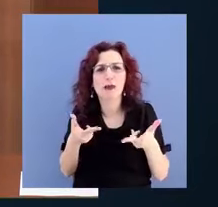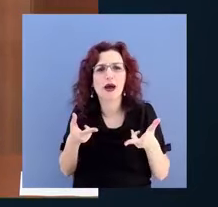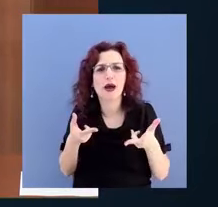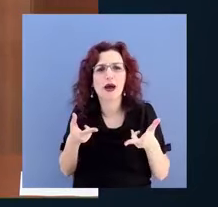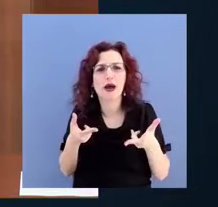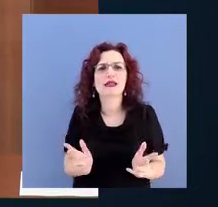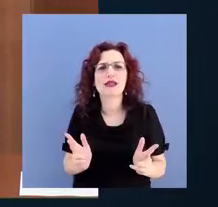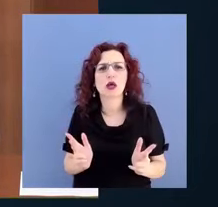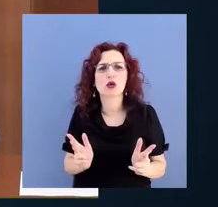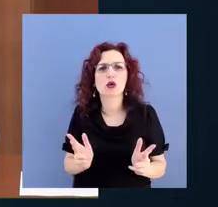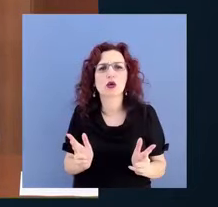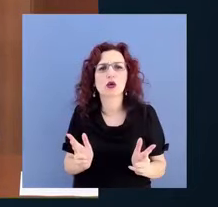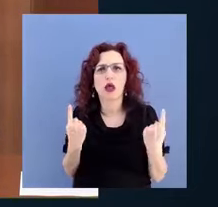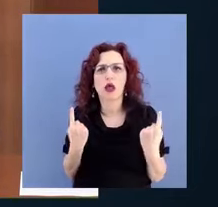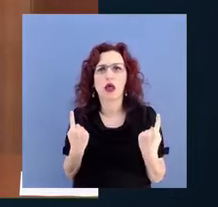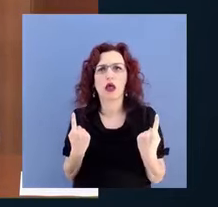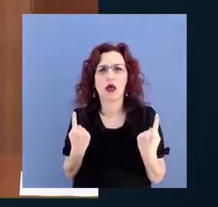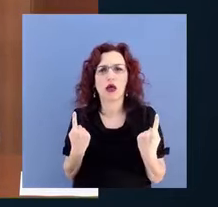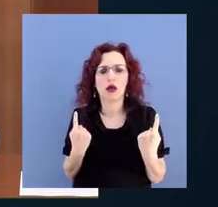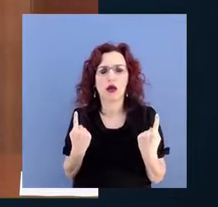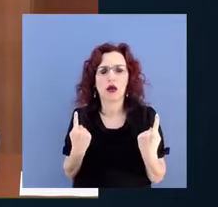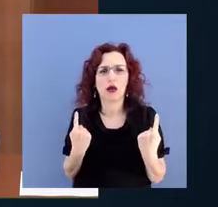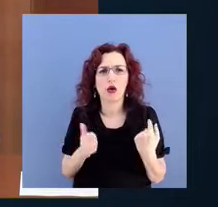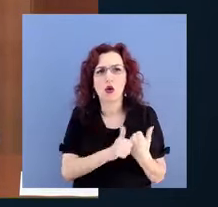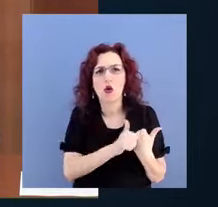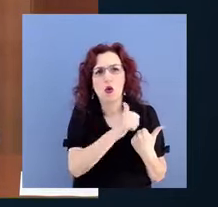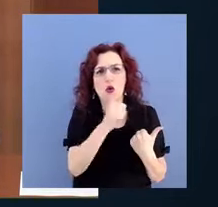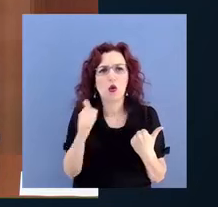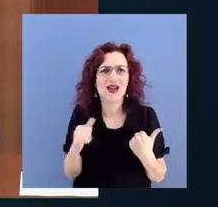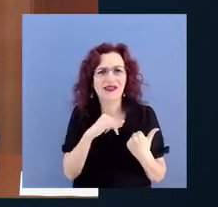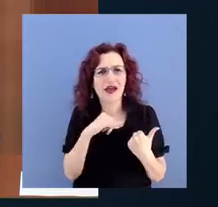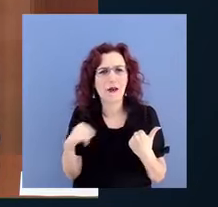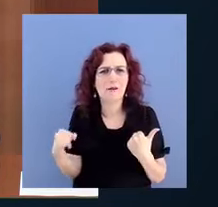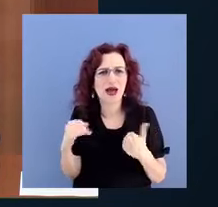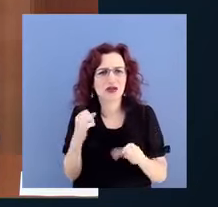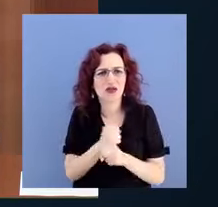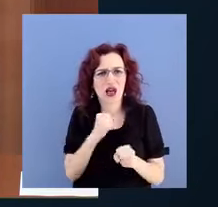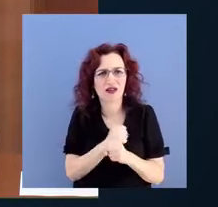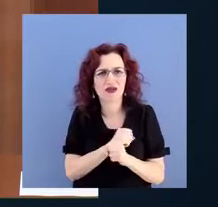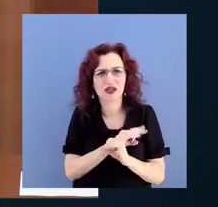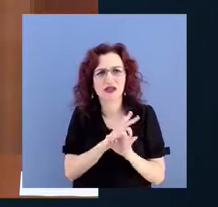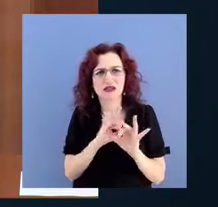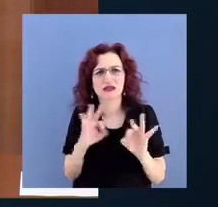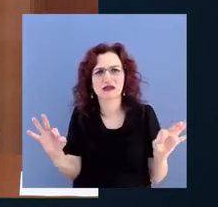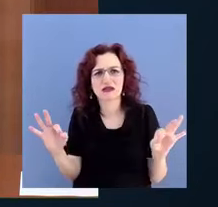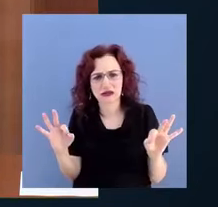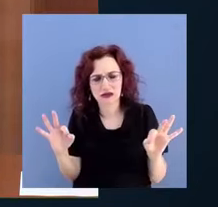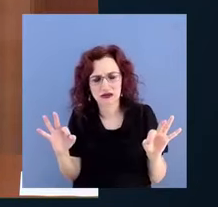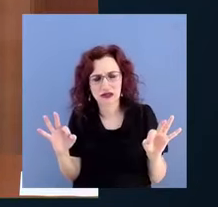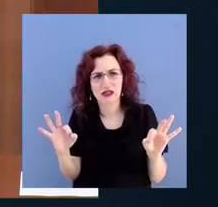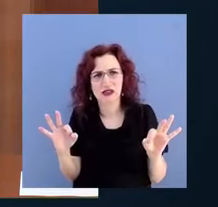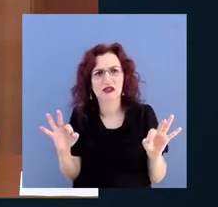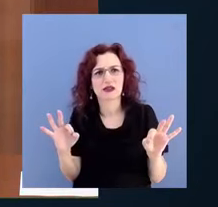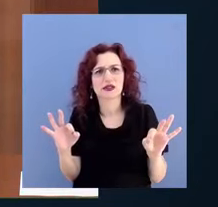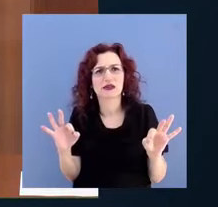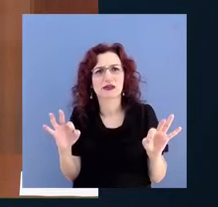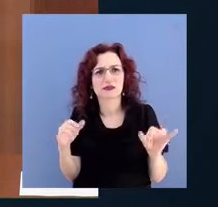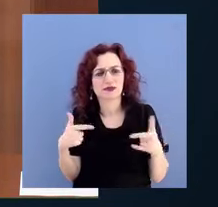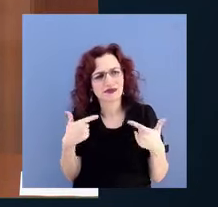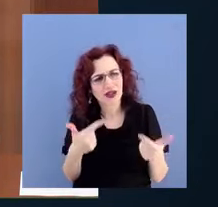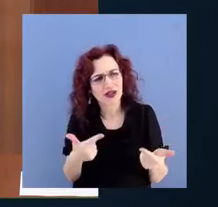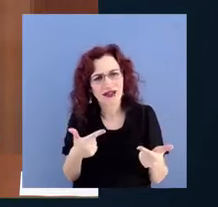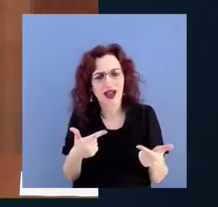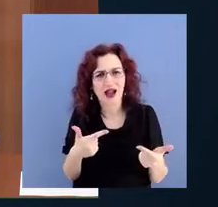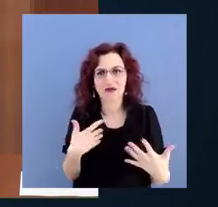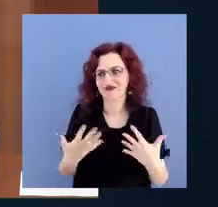che un anno un anno e mezzo di fermo di lavoro in qualche modo a un po arrugginito certi